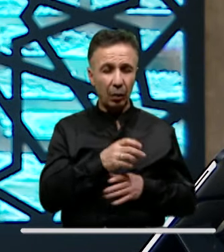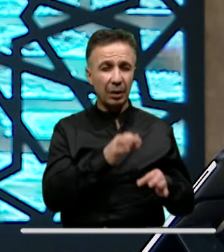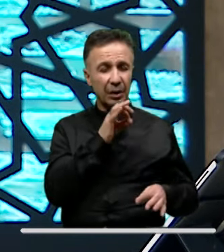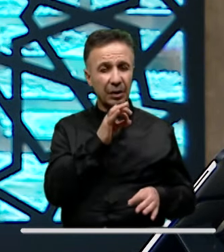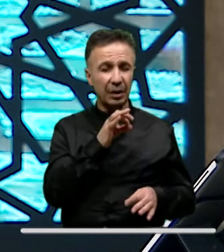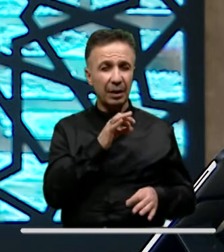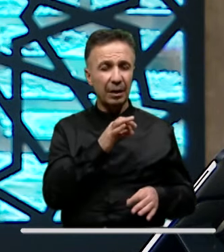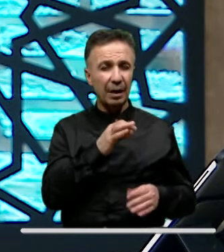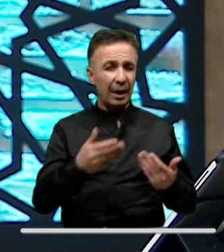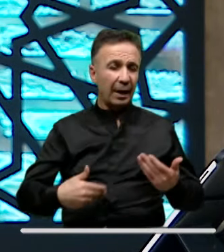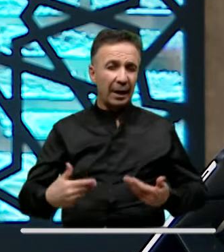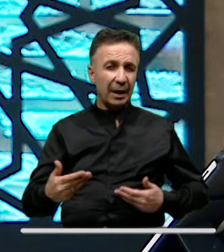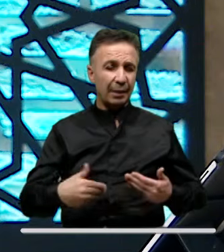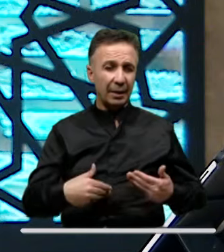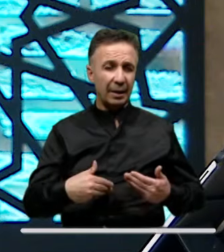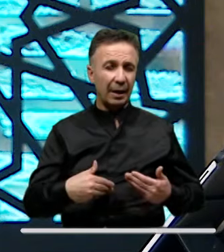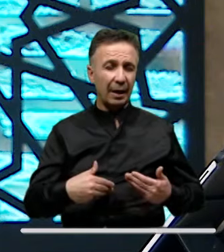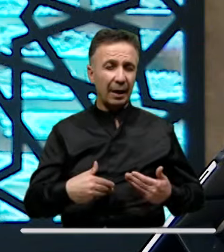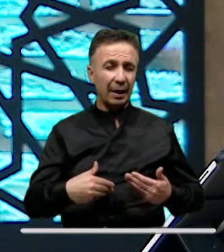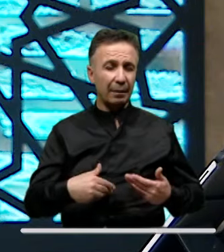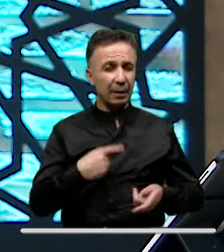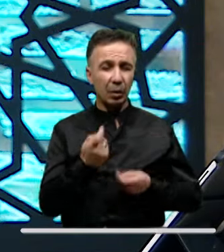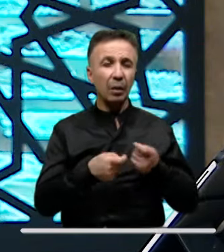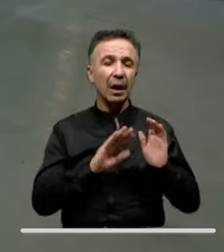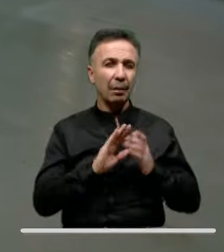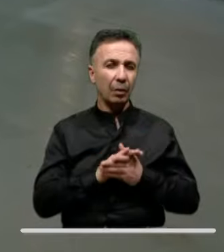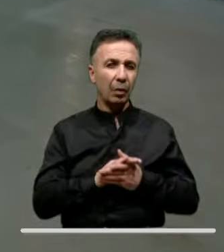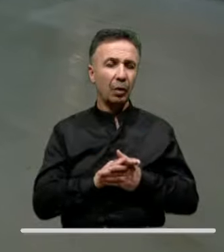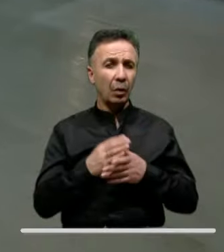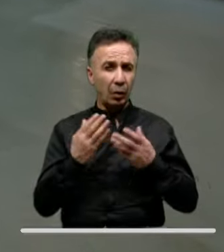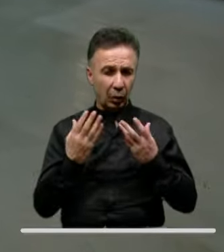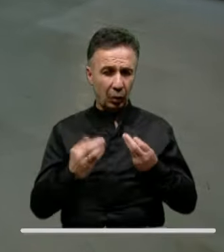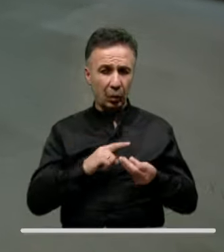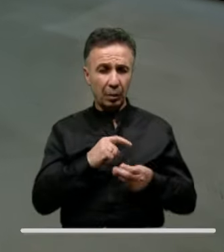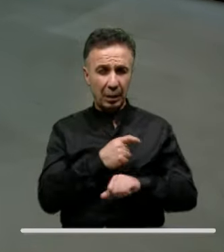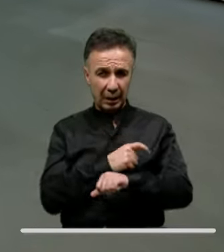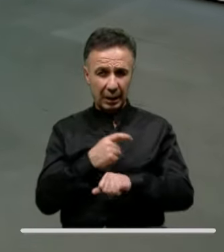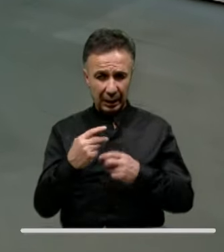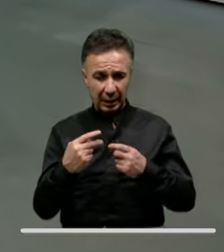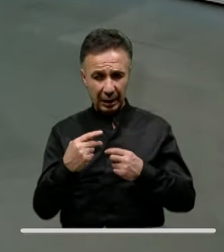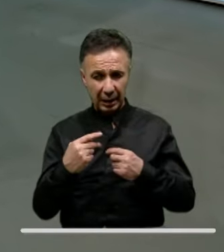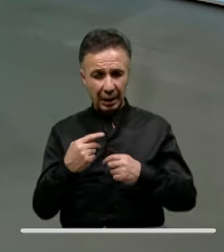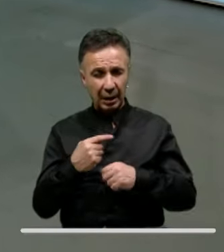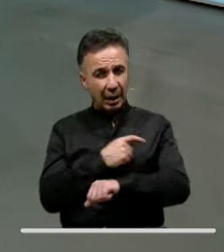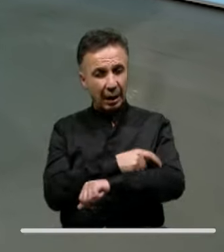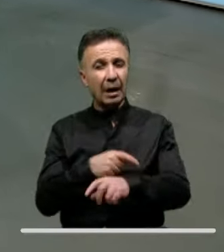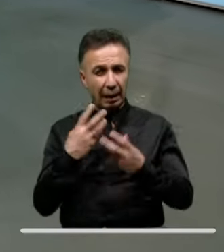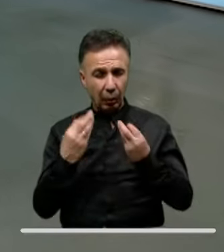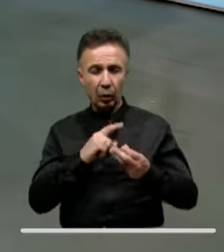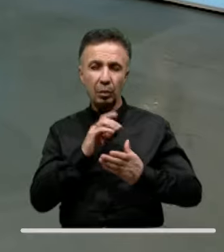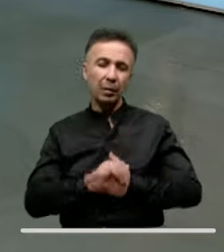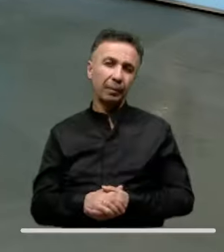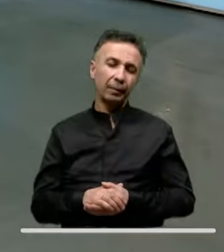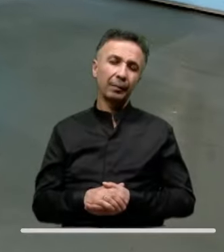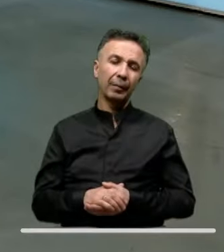hizmetinde kullanılmıyor mesela. Bu sonucu değiştirir mi? Ben de bunu ilave etmiş aslında olarak. Soru da sanki bu daha öne çıkması gerekiyor. Evet.